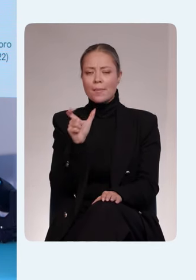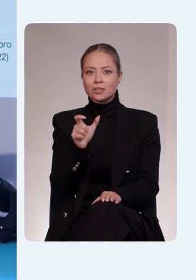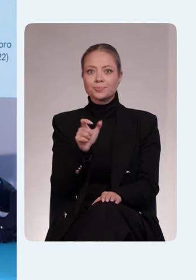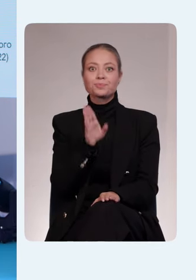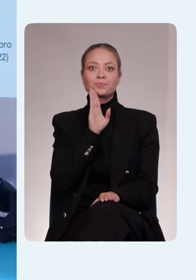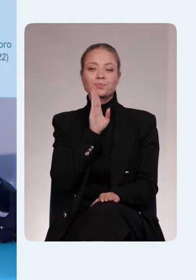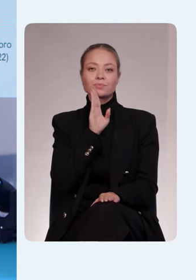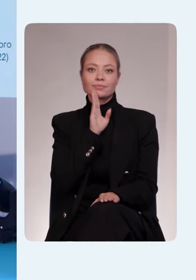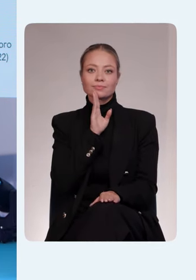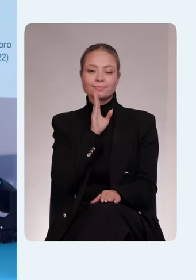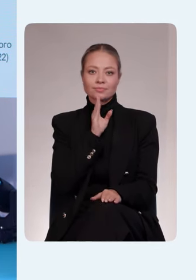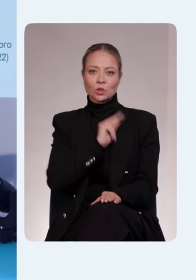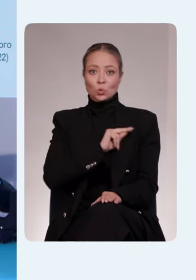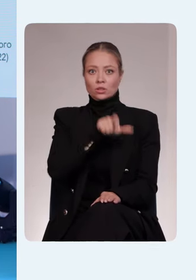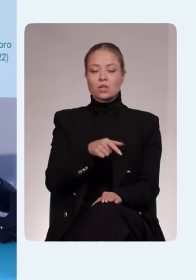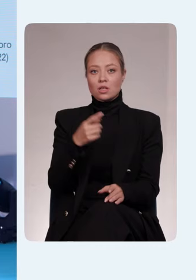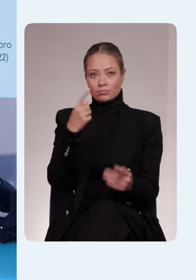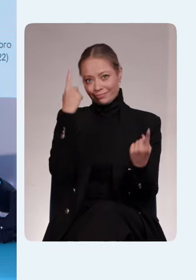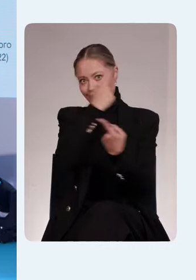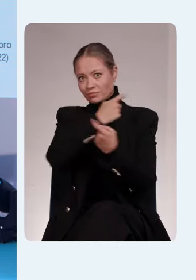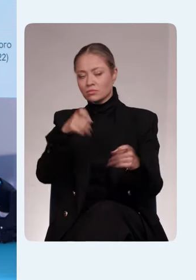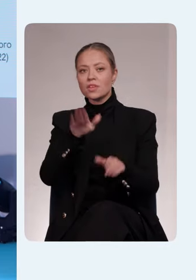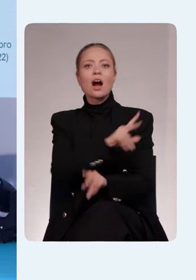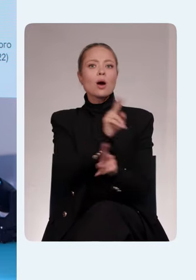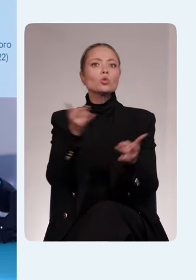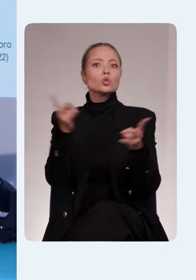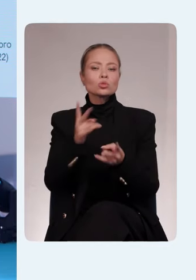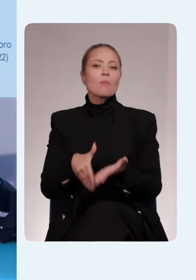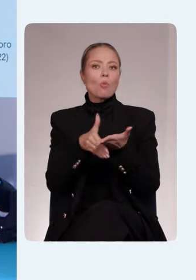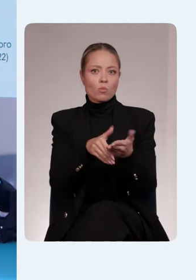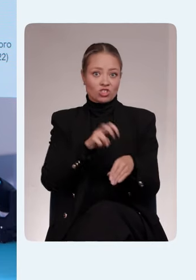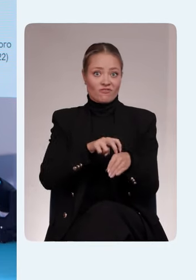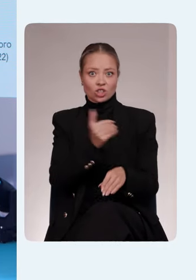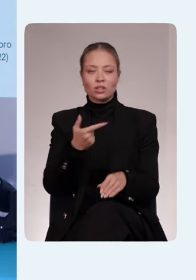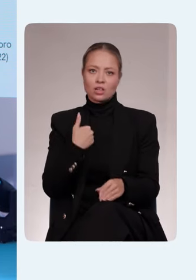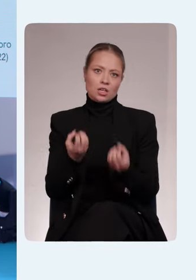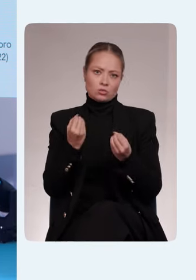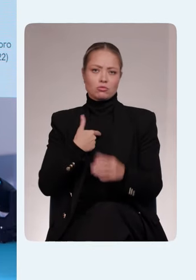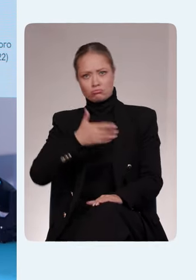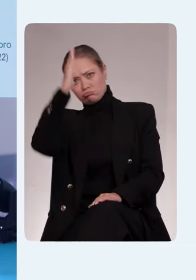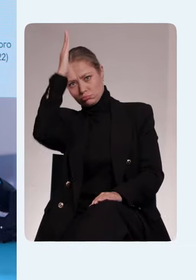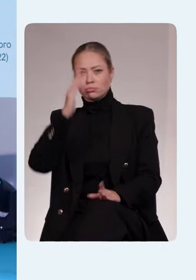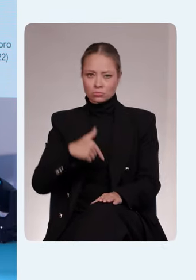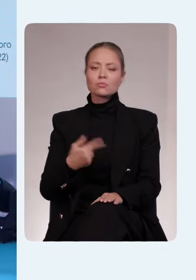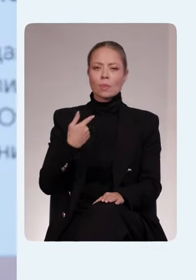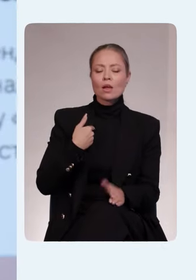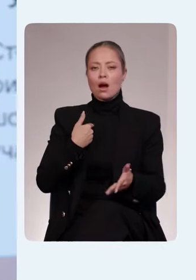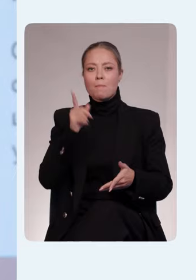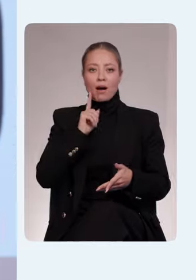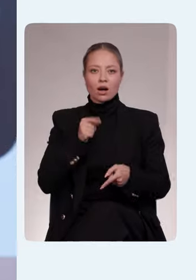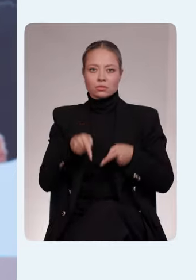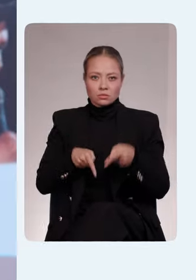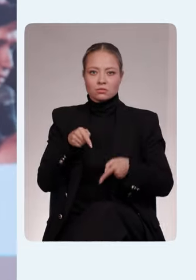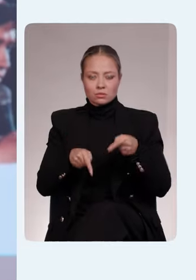стюардесса по громкой связи сообщила, что кому-то требуется помощь врача. Я, естественно, отозвался. Я пока шел между рядами,